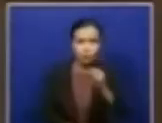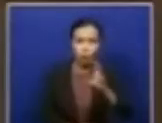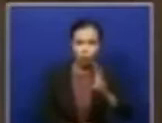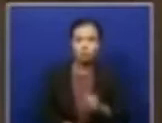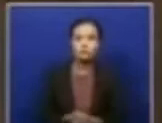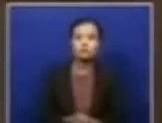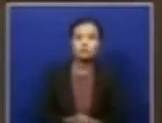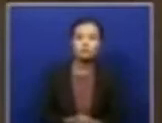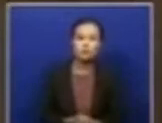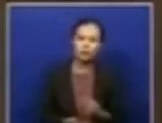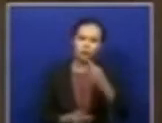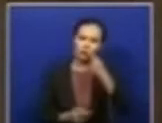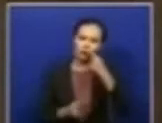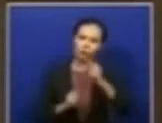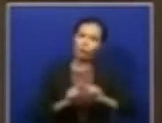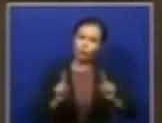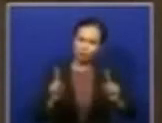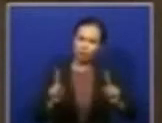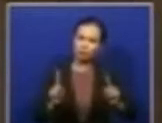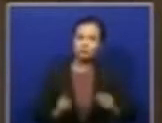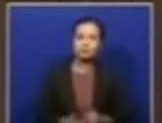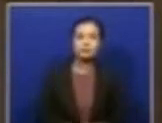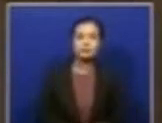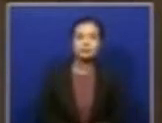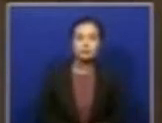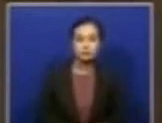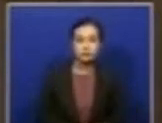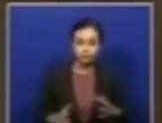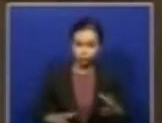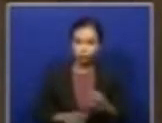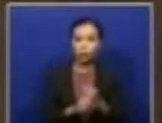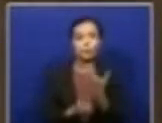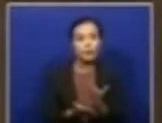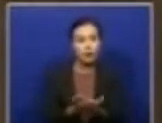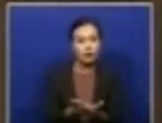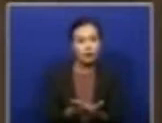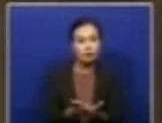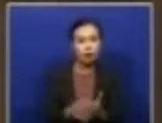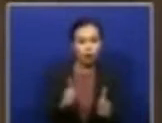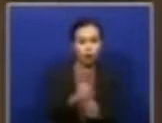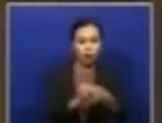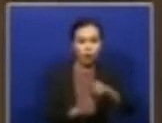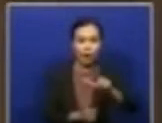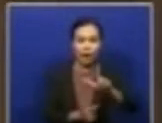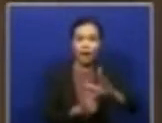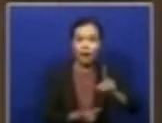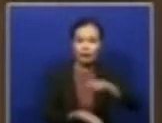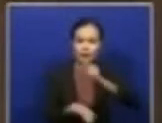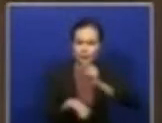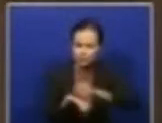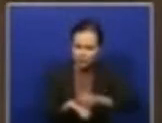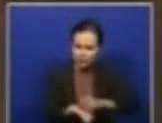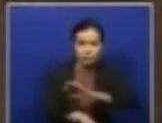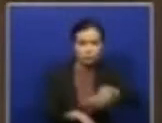ว่าเป็นเรื่องแปลกท่านประธานครับสรุปการเงินเนี่ยรองปลัดกระทรวงเป็นคนเซ็นทั้งหมด